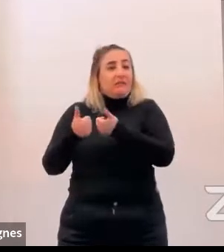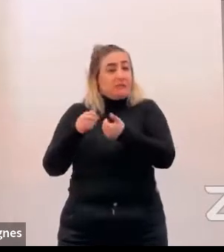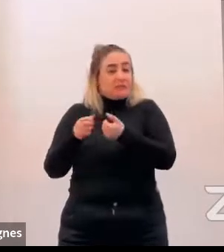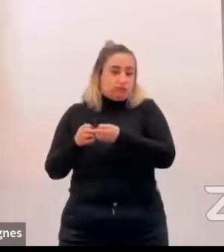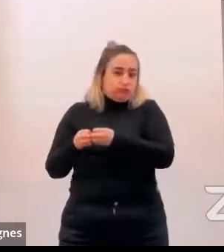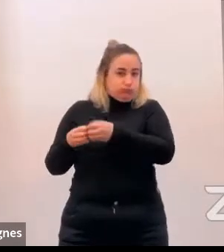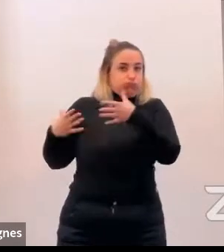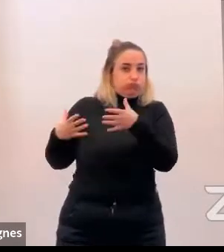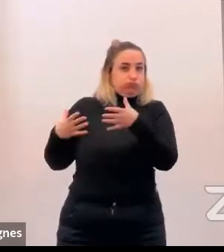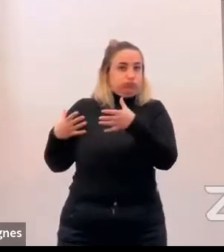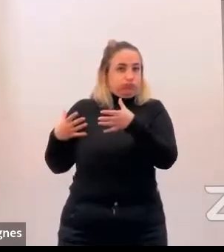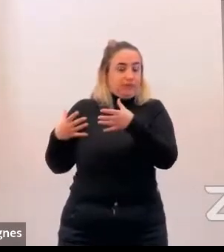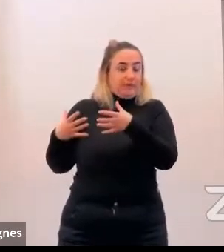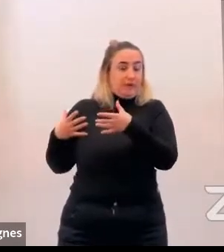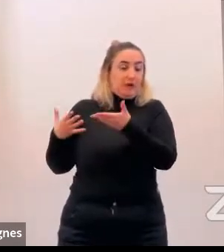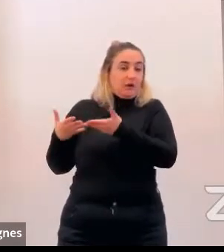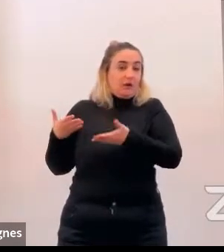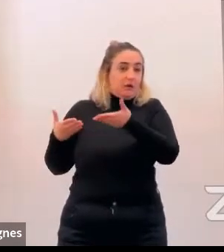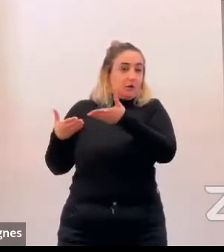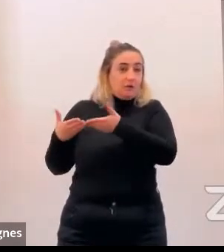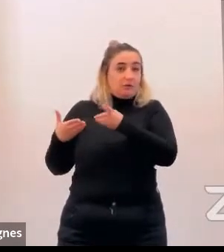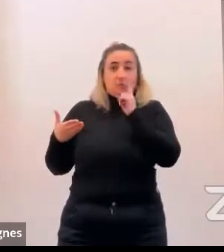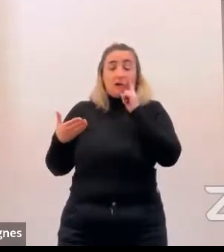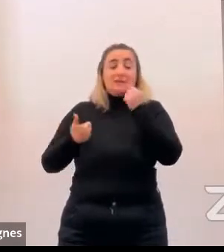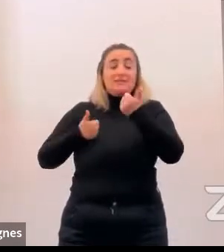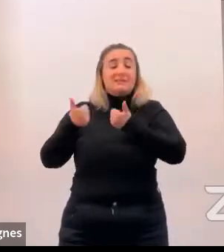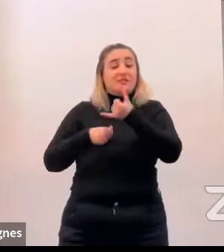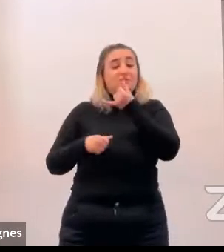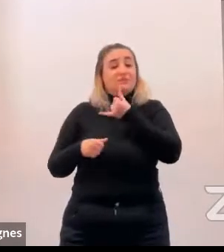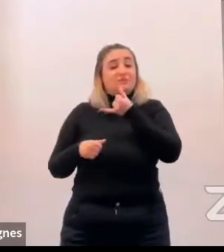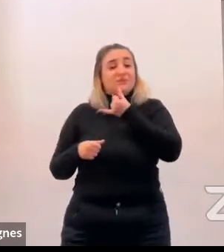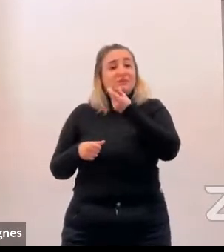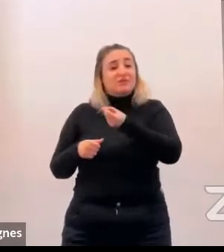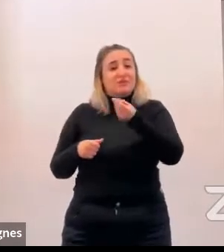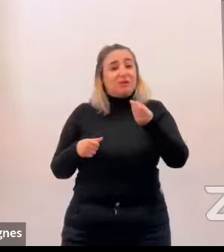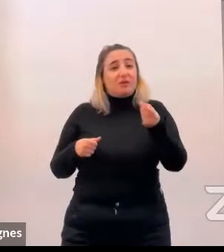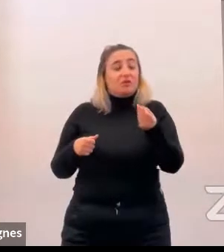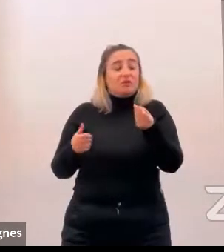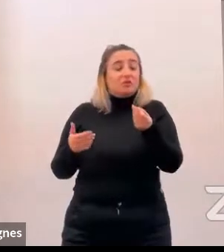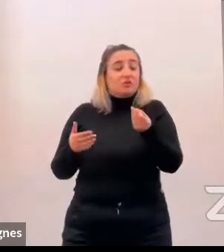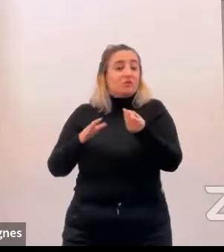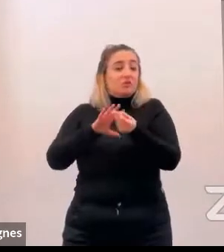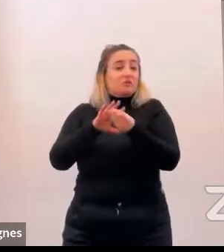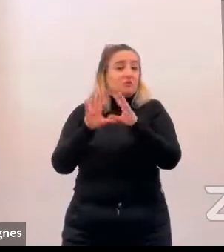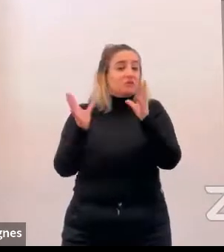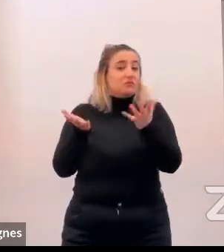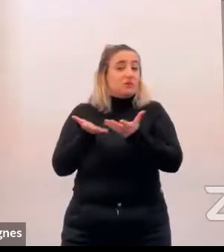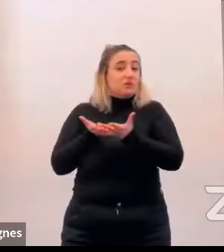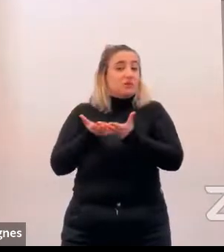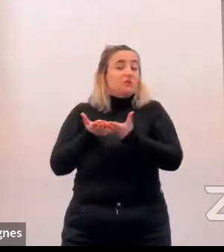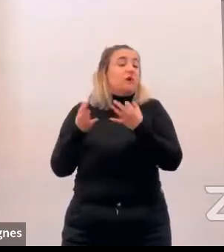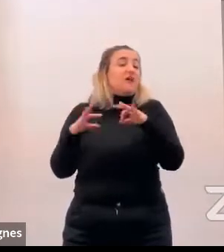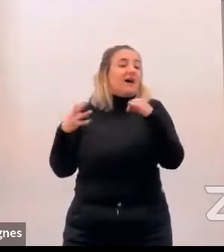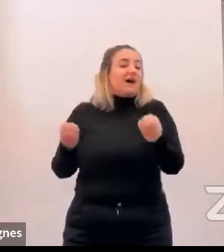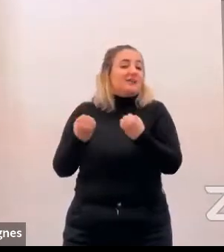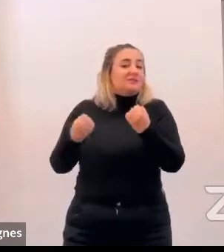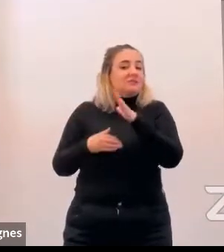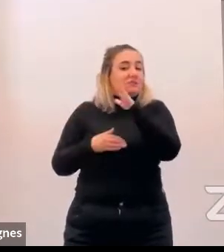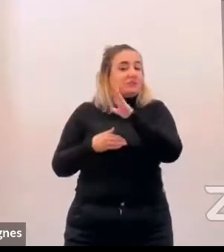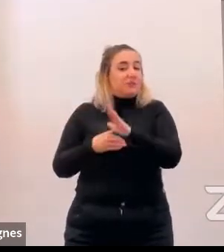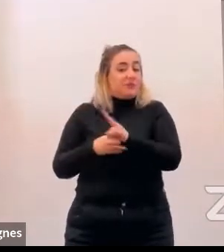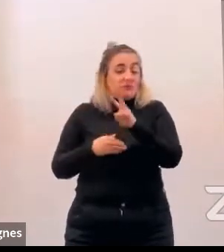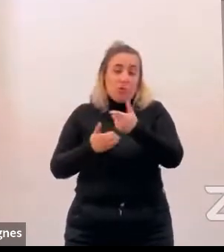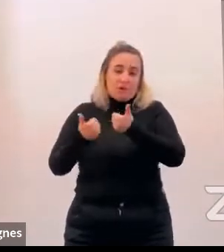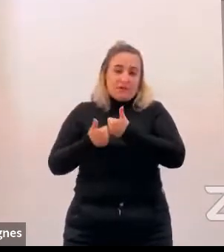important, puisque bien évidemment, le service de la petite enfance, tout ce qui va tourner autour de ces activités, va être un service